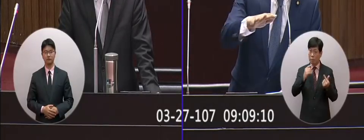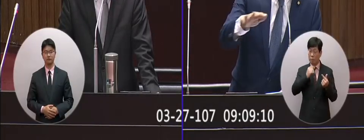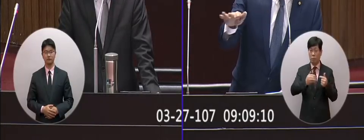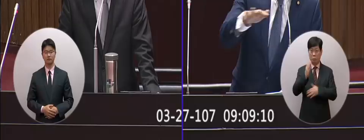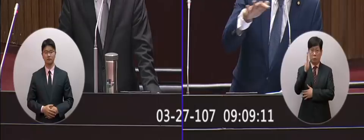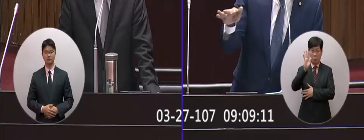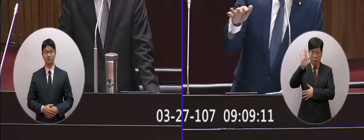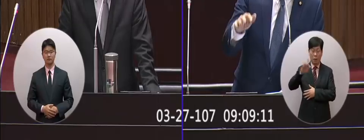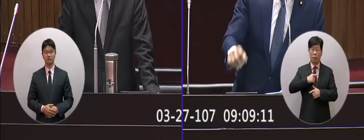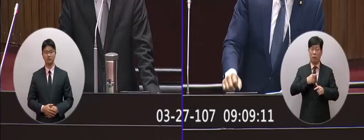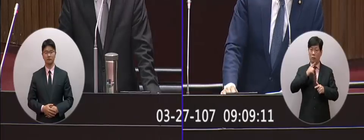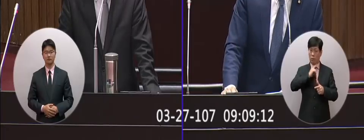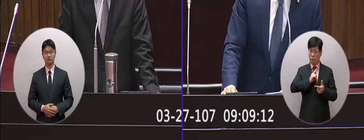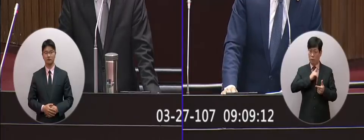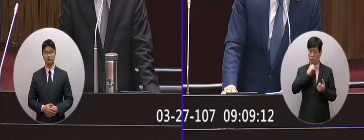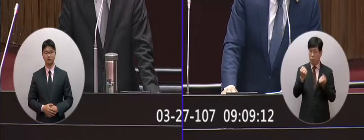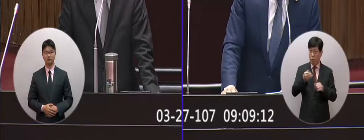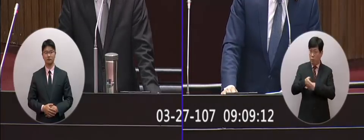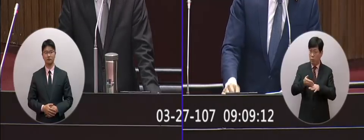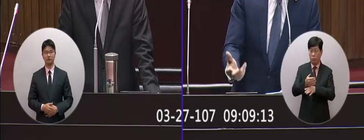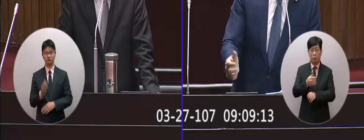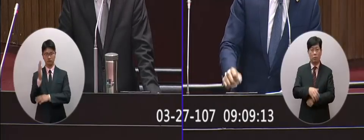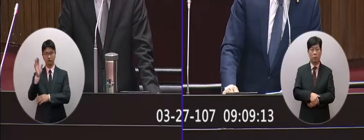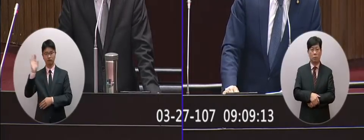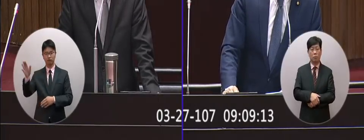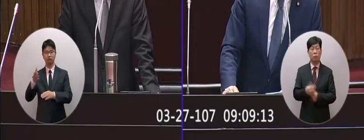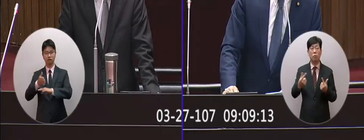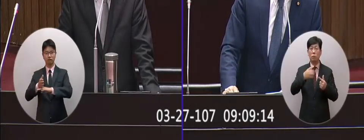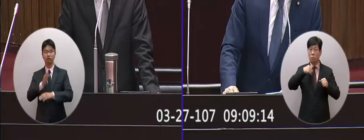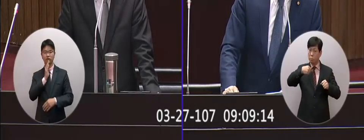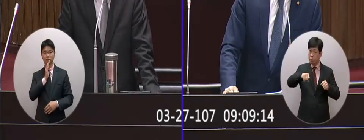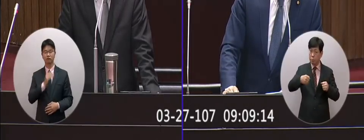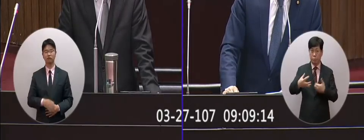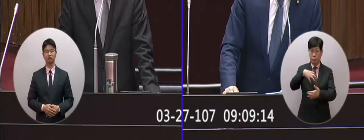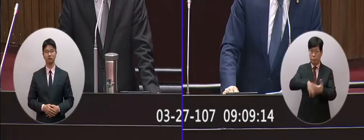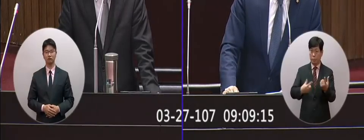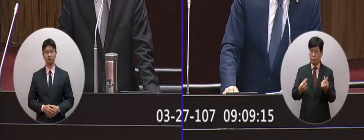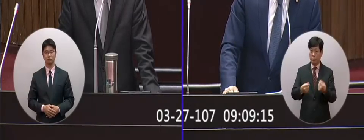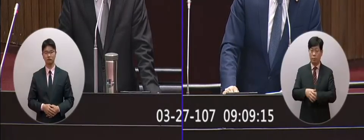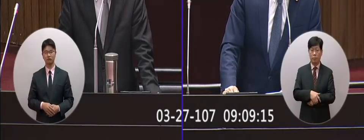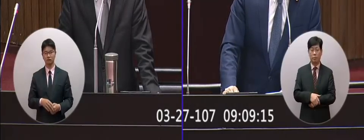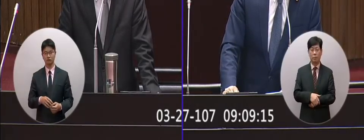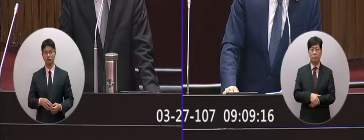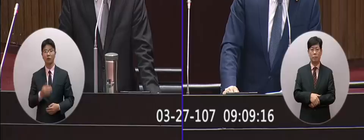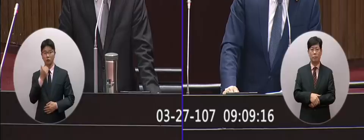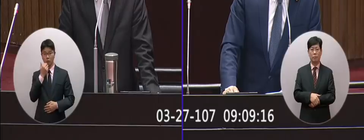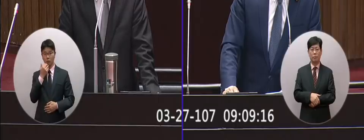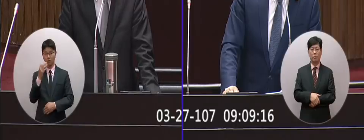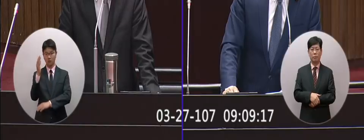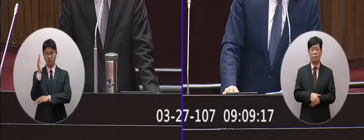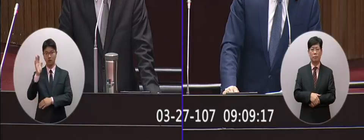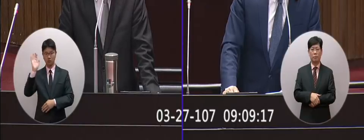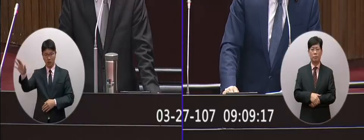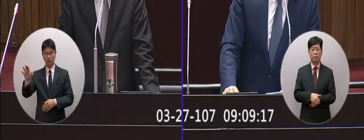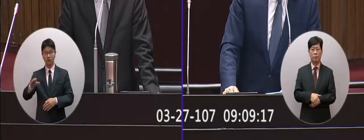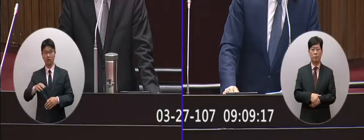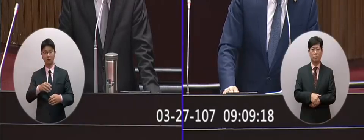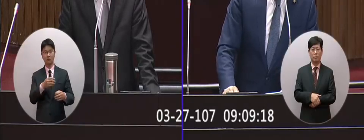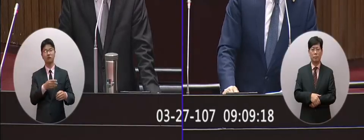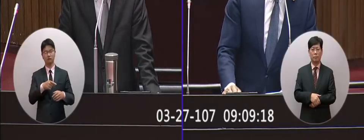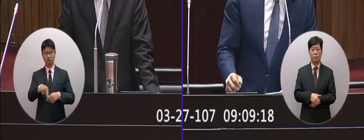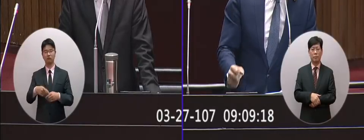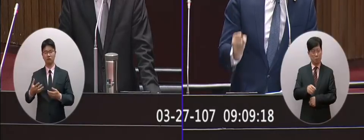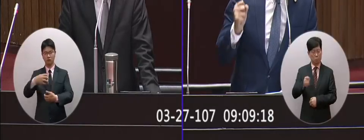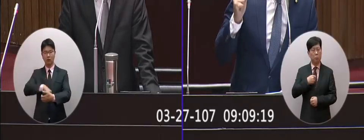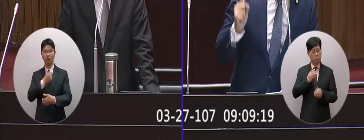关的公务， 对对对对， 公共 政府所使用的公务车， 那当然也包括汽机车嘛，对不对？ 对，就这只要是政府使用的， 对，这